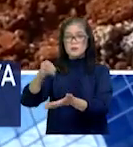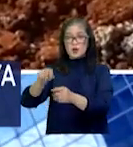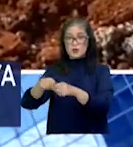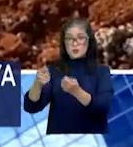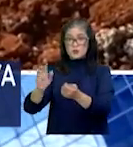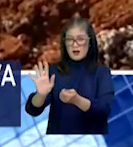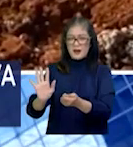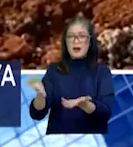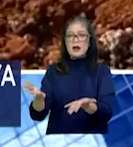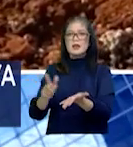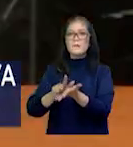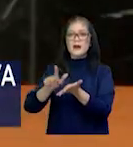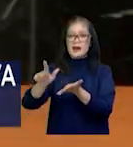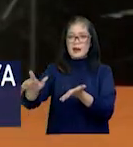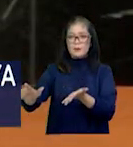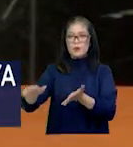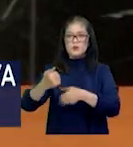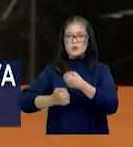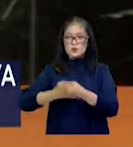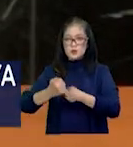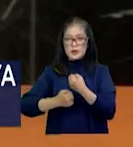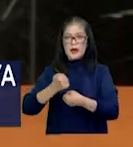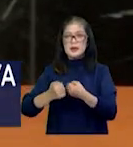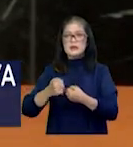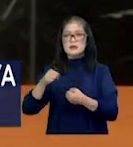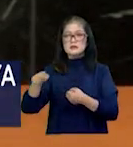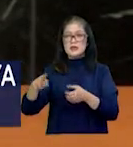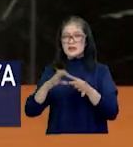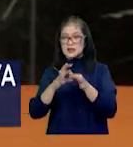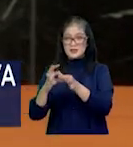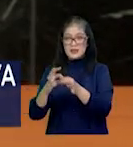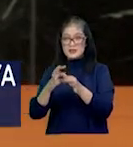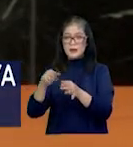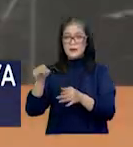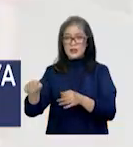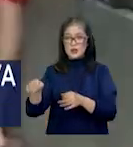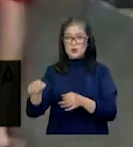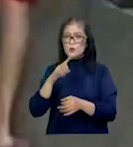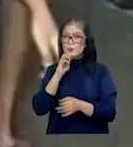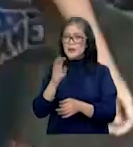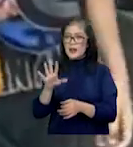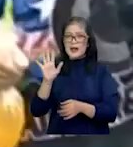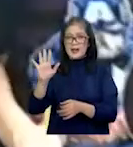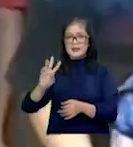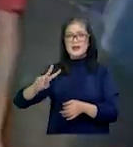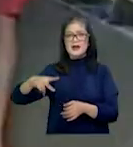kepada perusahaan yang menugaskan dia untuk mendistribusi, dan dia sudah mengganti.